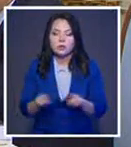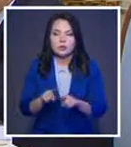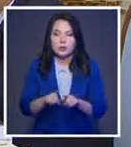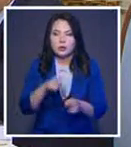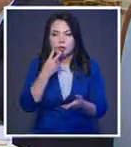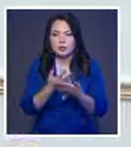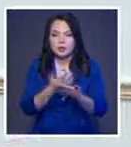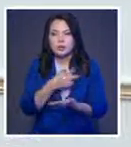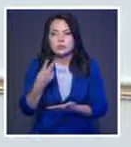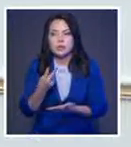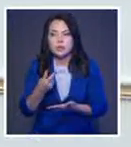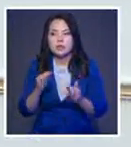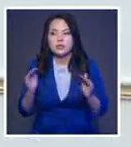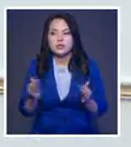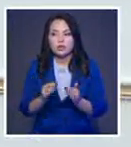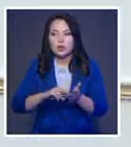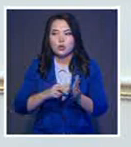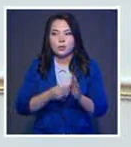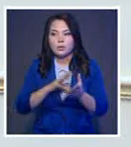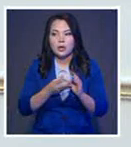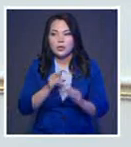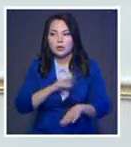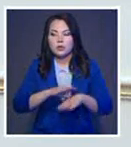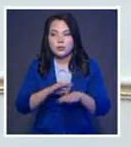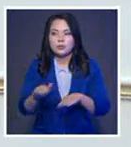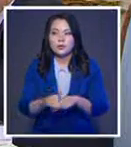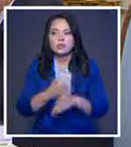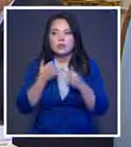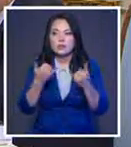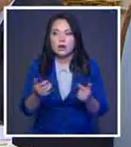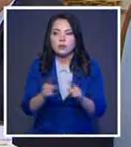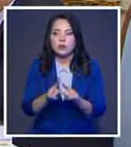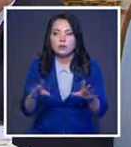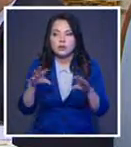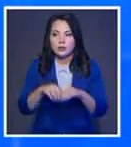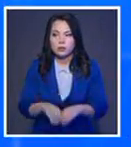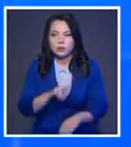аясында екі кіші жобасын іске асыру және қайырымдылық қызметін үйлестіру.